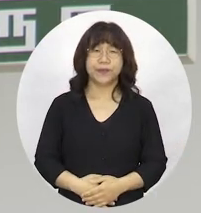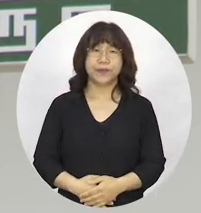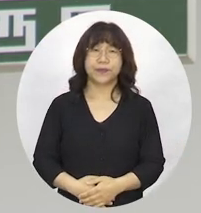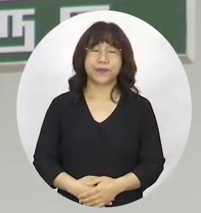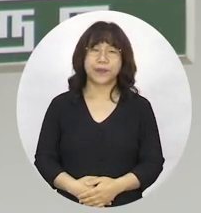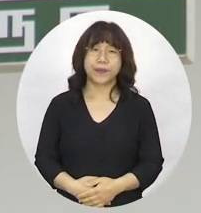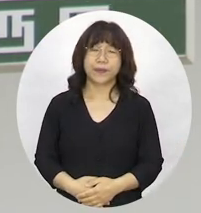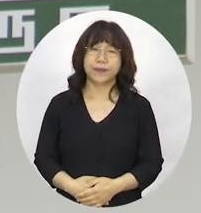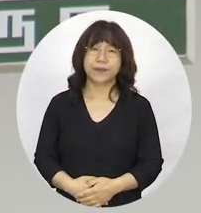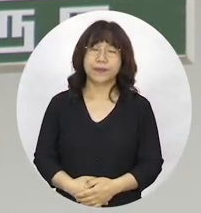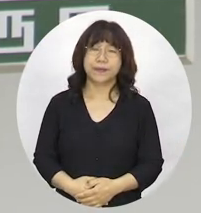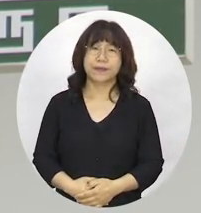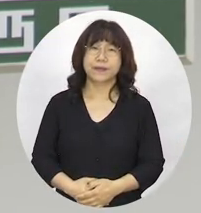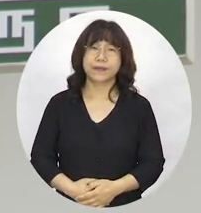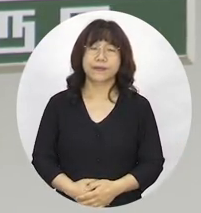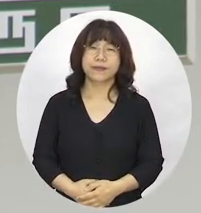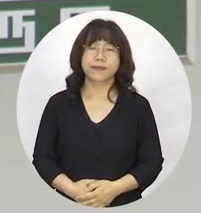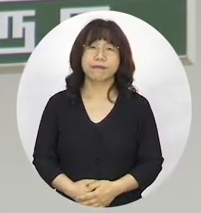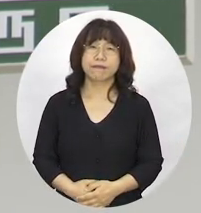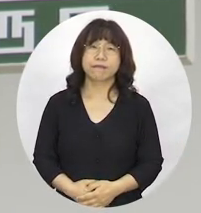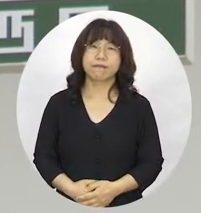교육지원과 로 문의하면 됩니다